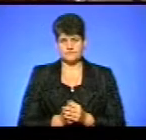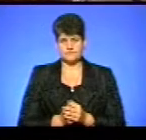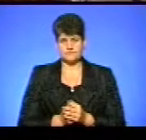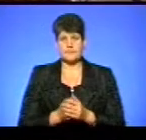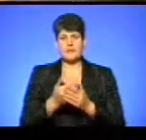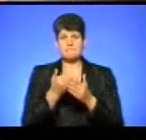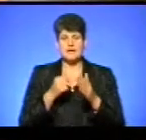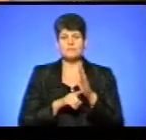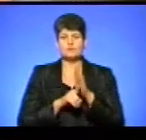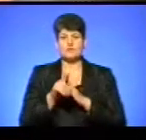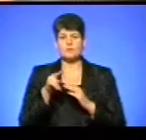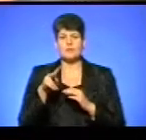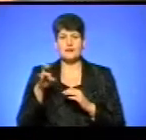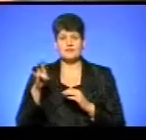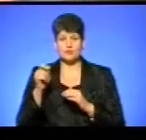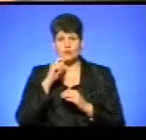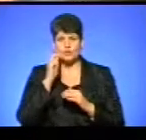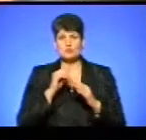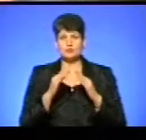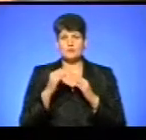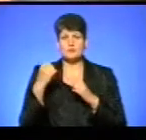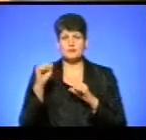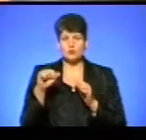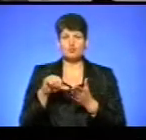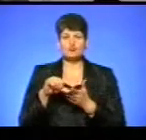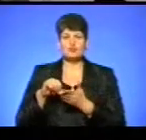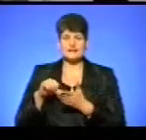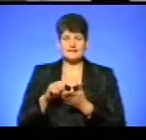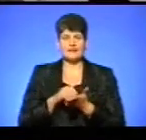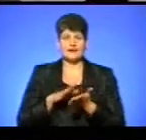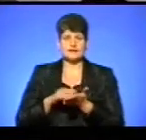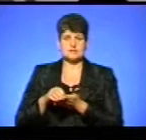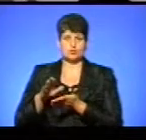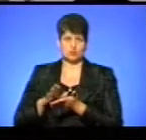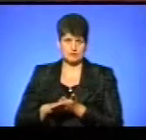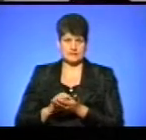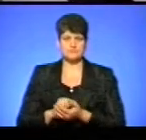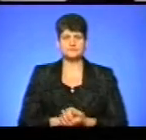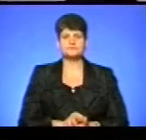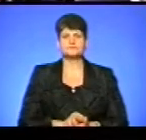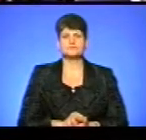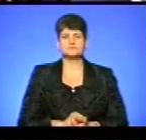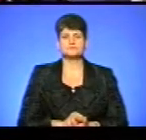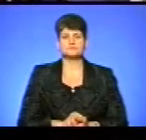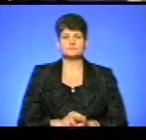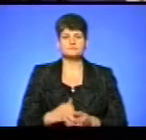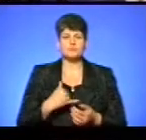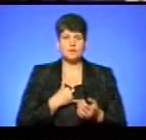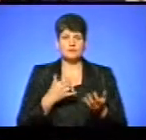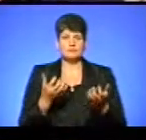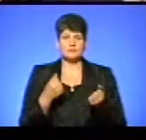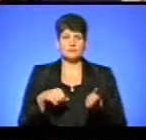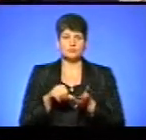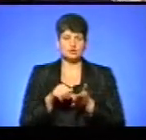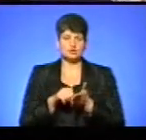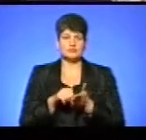Перед початком пленеру в Українському домі «Перемога» учасники реєструються. У нас беруть участь